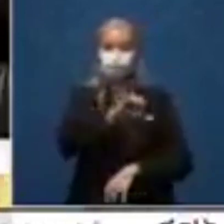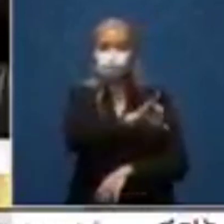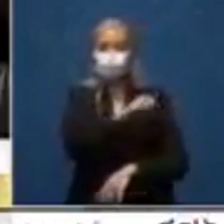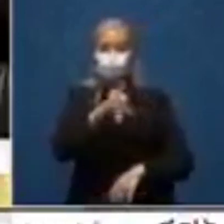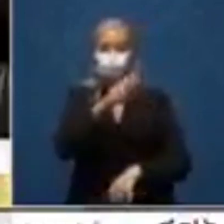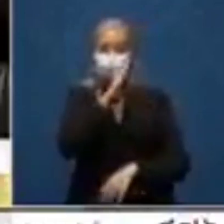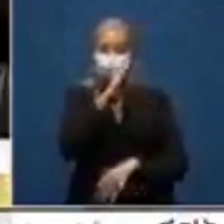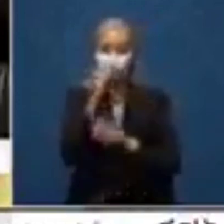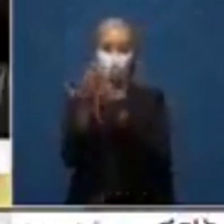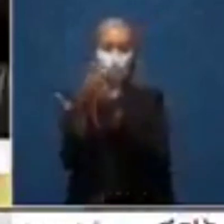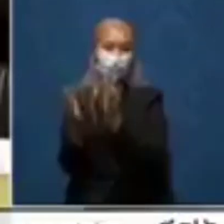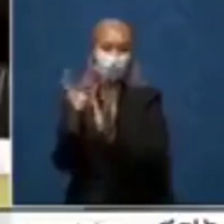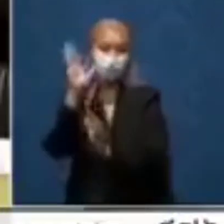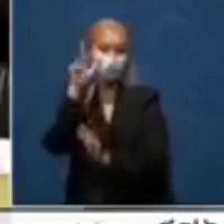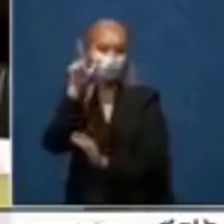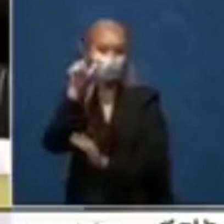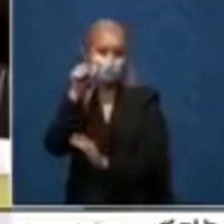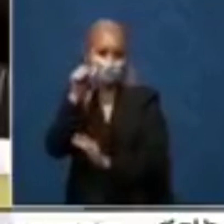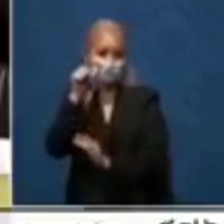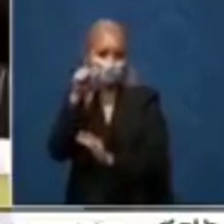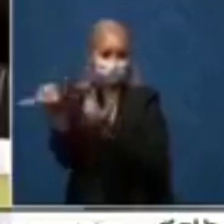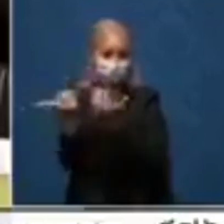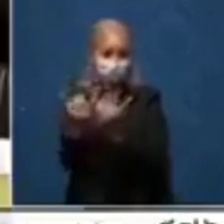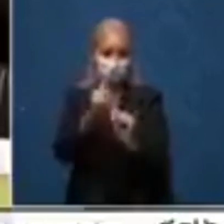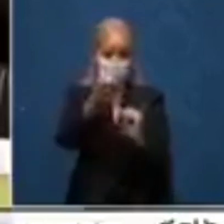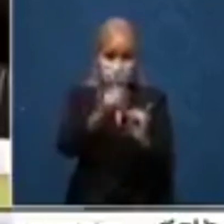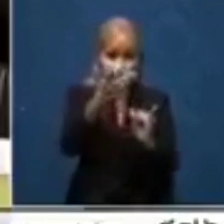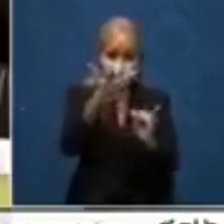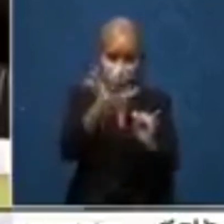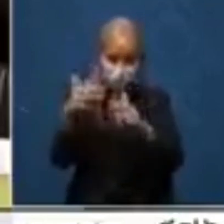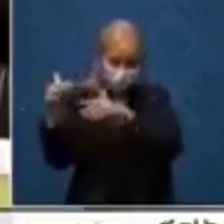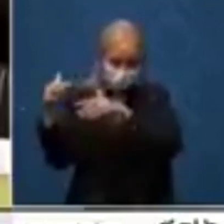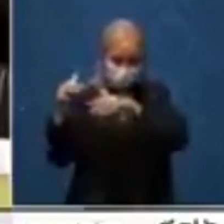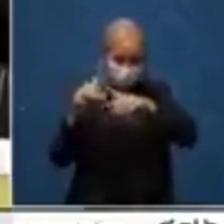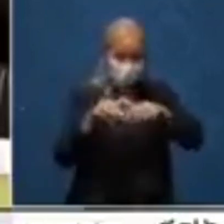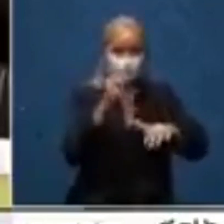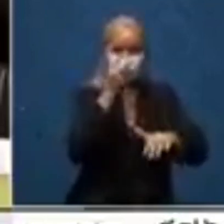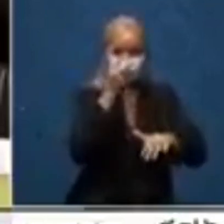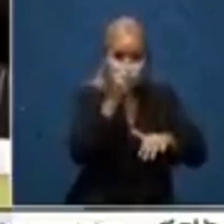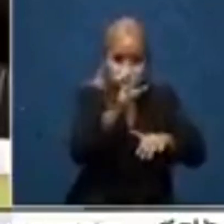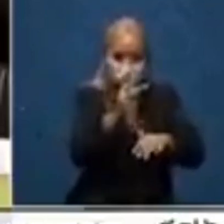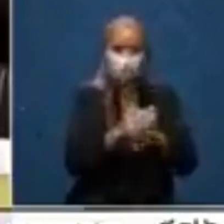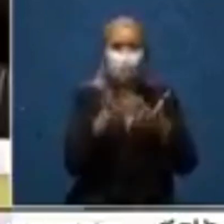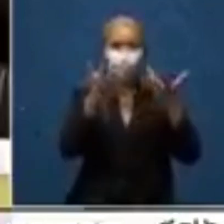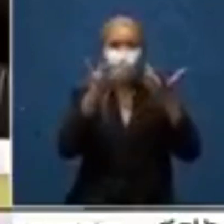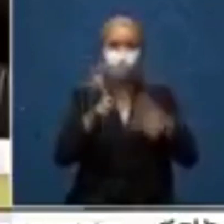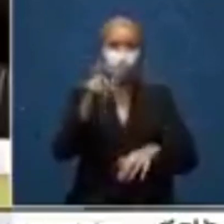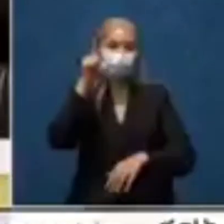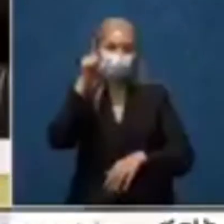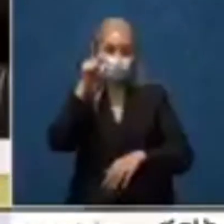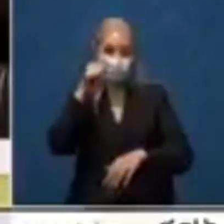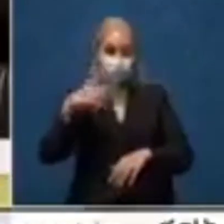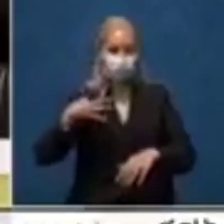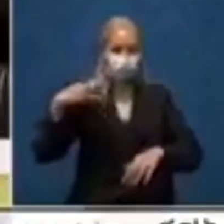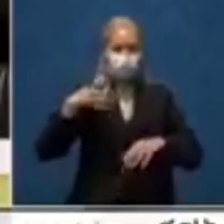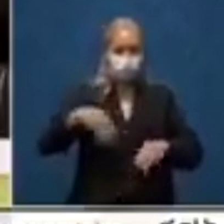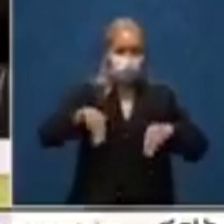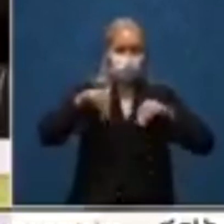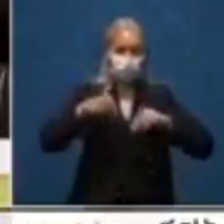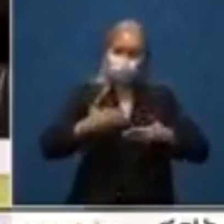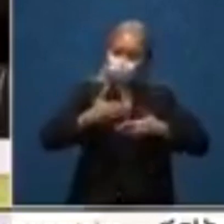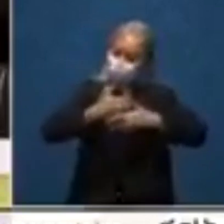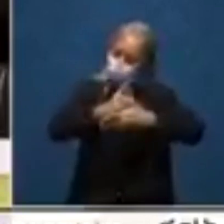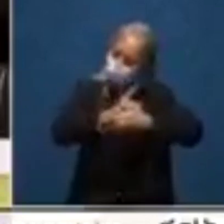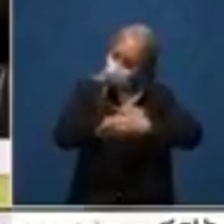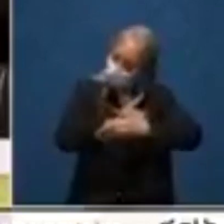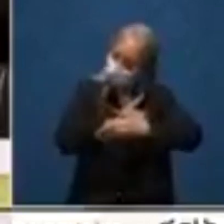ที่ที่ลูกตัวเองต้องเสียชีวิตขนาดนั้นนะคะแล้วมีภาพที่คุณแม่กอดผ้าห่มลูกซุดตัวลงดิฉันสะท้อนใจจริงๆ